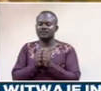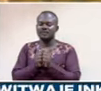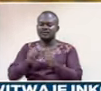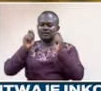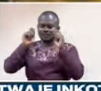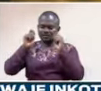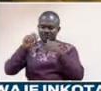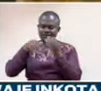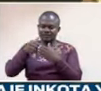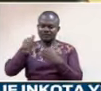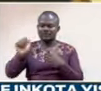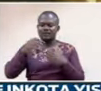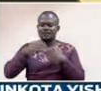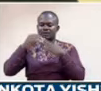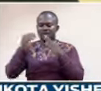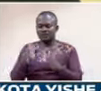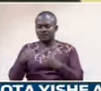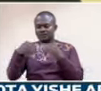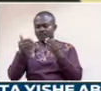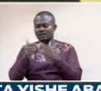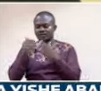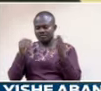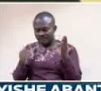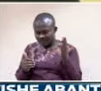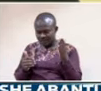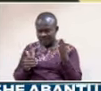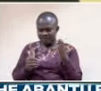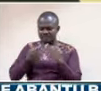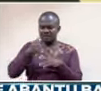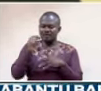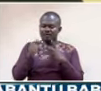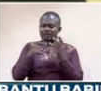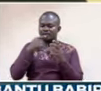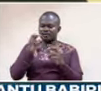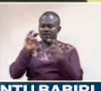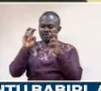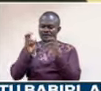ubuhamya iyo Kiliziya itanga mbere ucyo kintu cyo kuvuga ngo